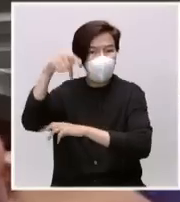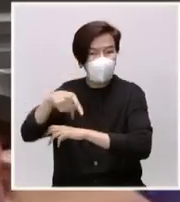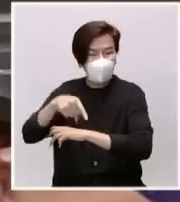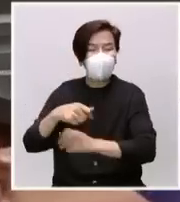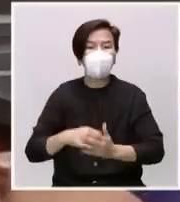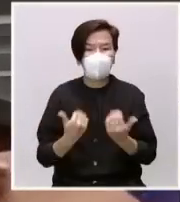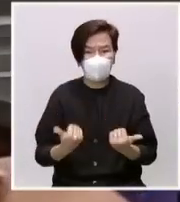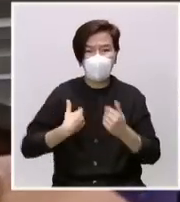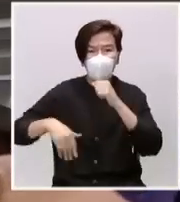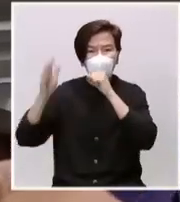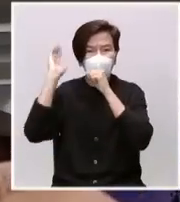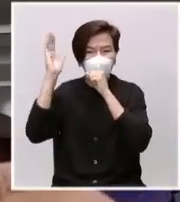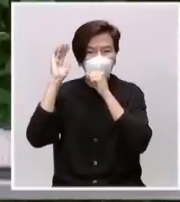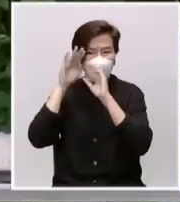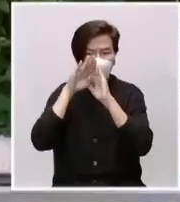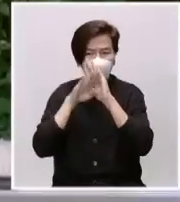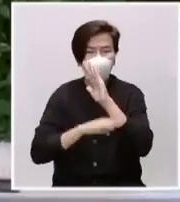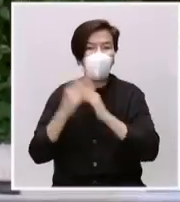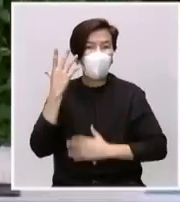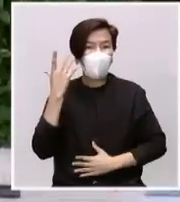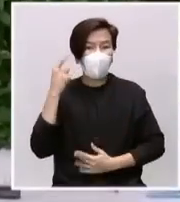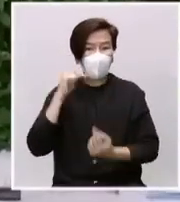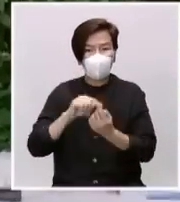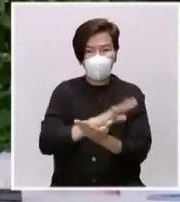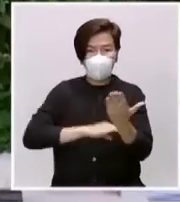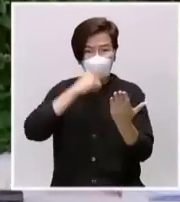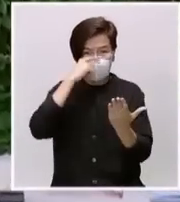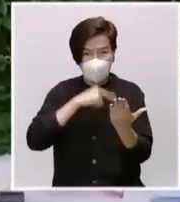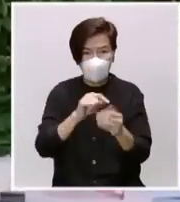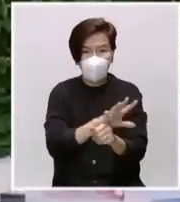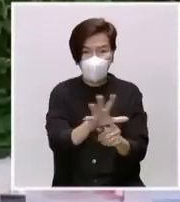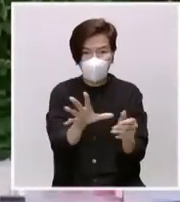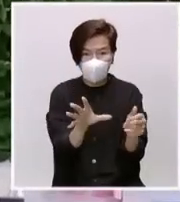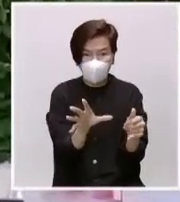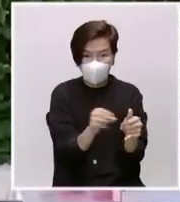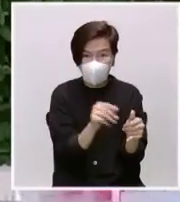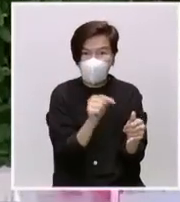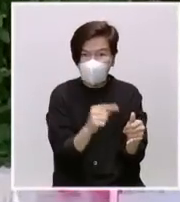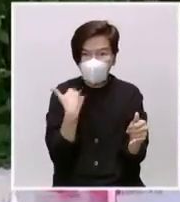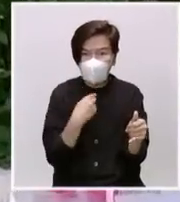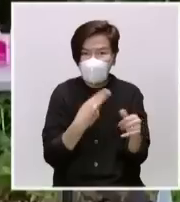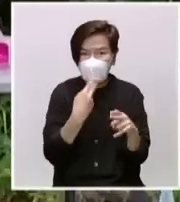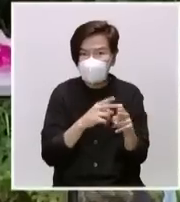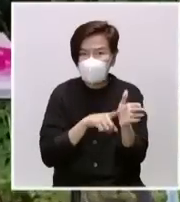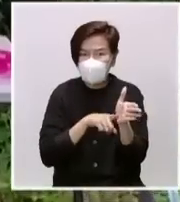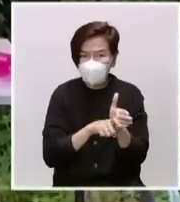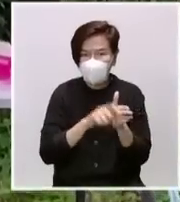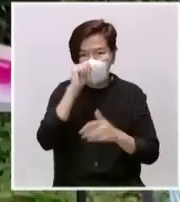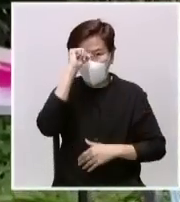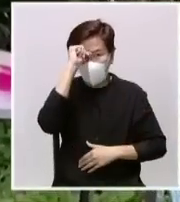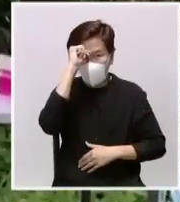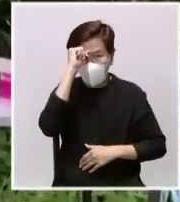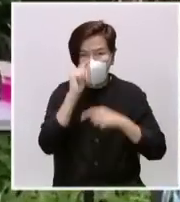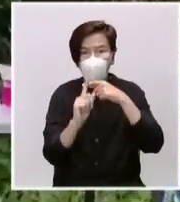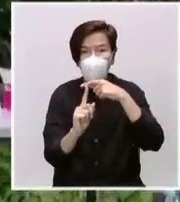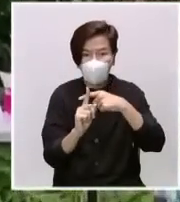มโรคได้ออกมาเปิดเผยเมื่อวานนี้นะครับว่าประเทศไทยของเรานั้นพบผู้ติดเชื้อสายพันธุ์โควิดเดลต้าพลัส1รายครับ